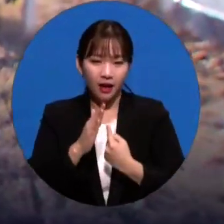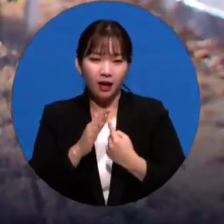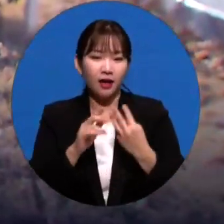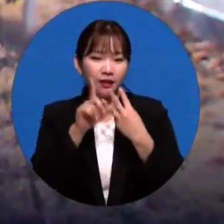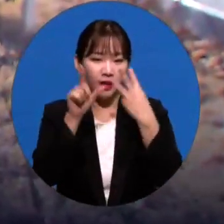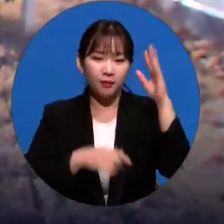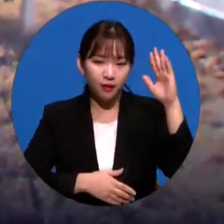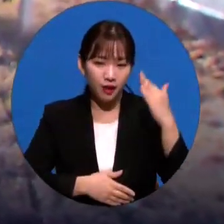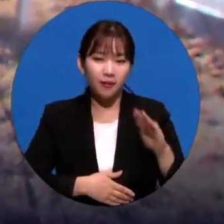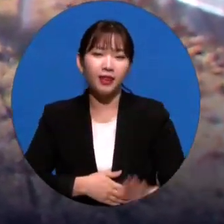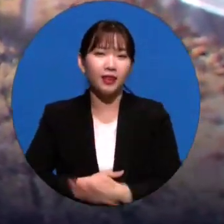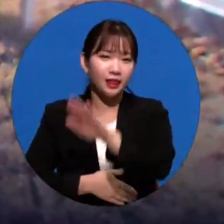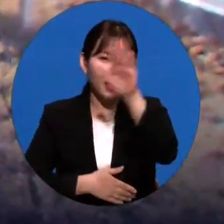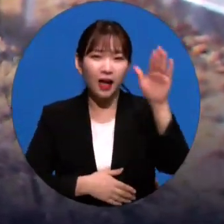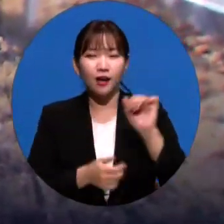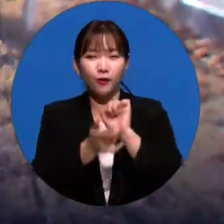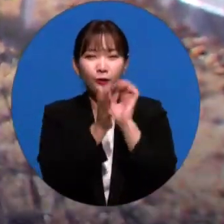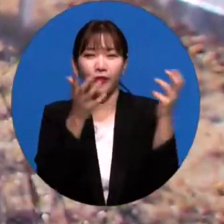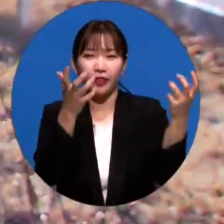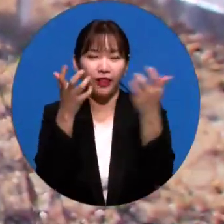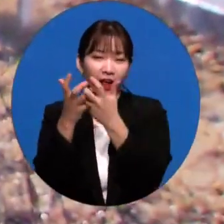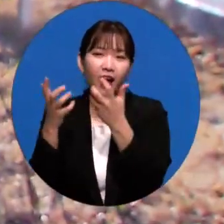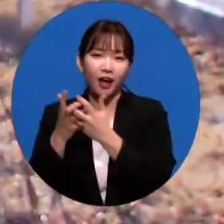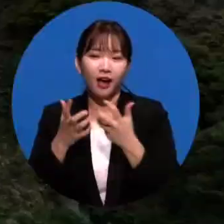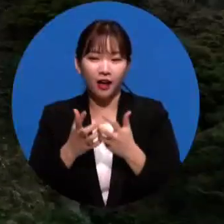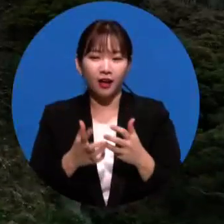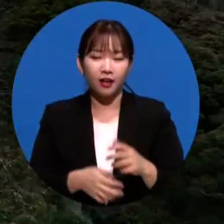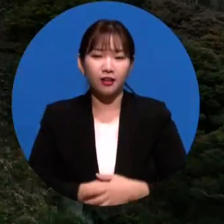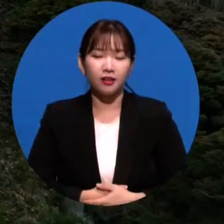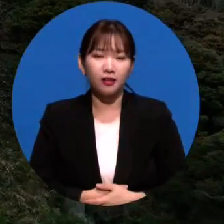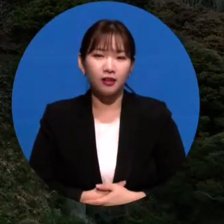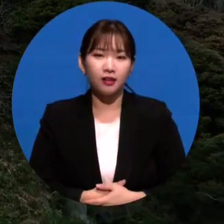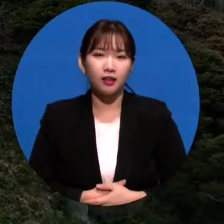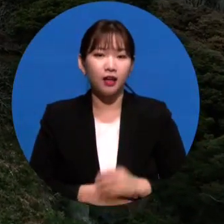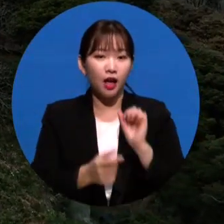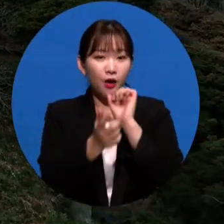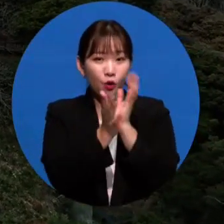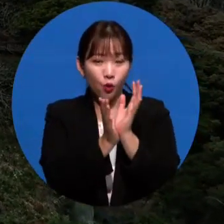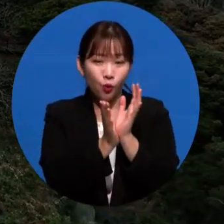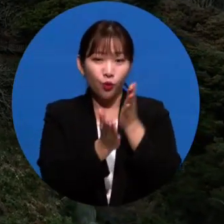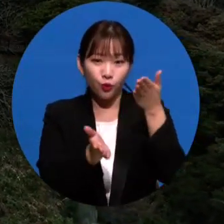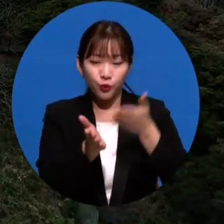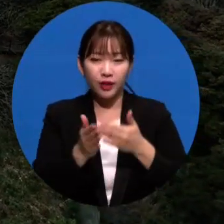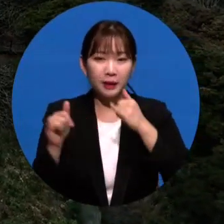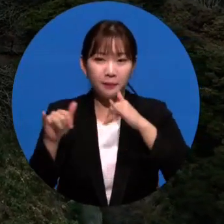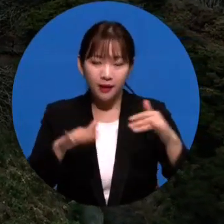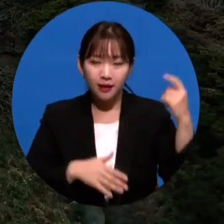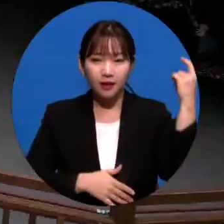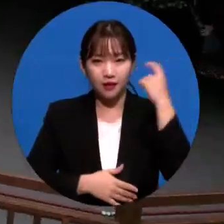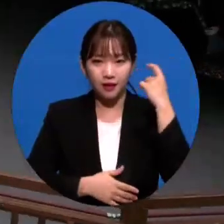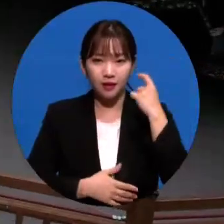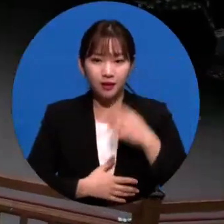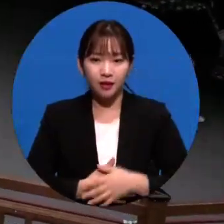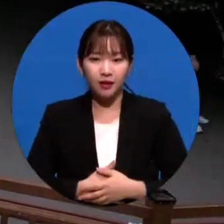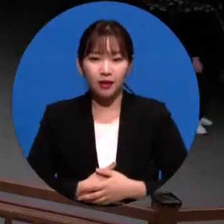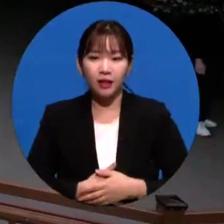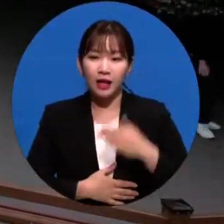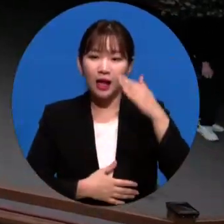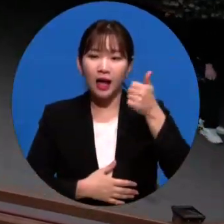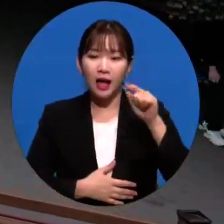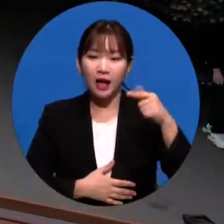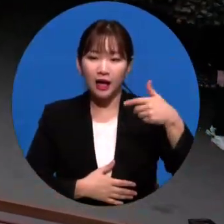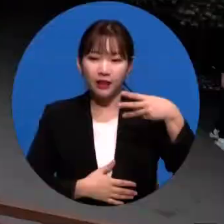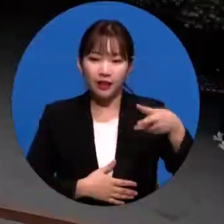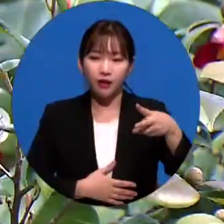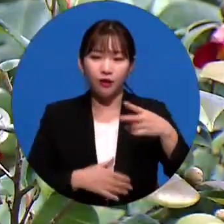3월 되면 뭐 온 천지가 막 절 다 피지 뭐. 꽃 소식은 바다에서도 들려옵니다. 한려해상